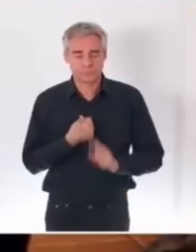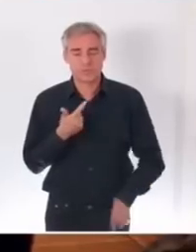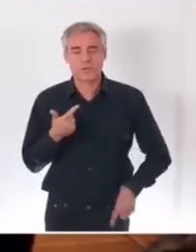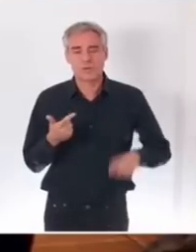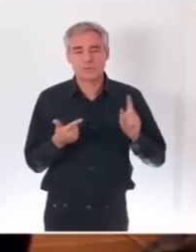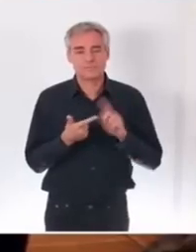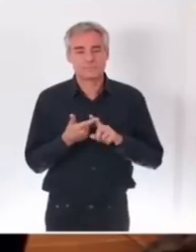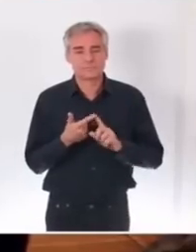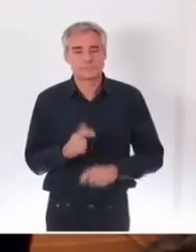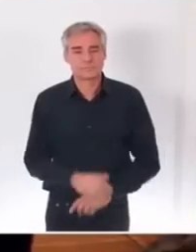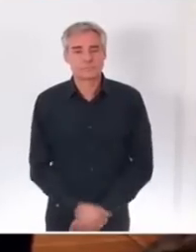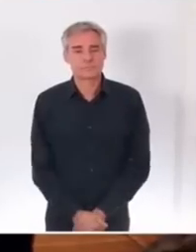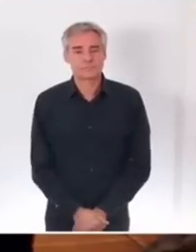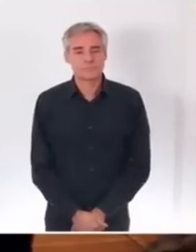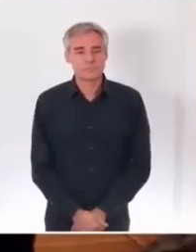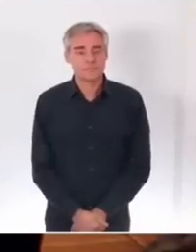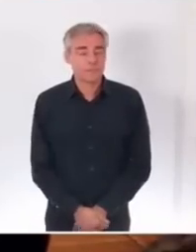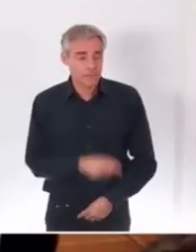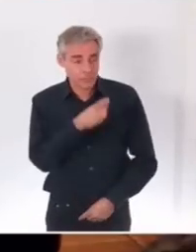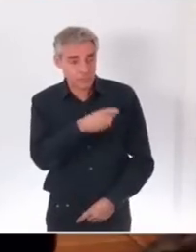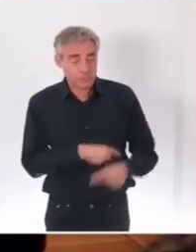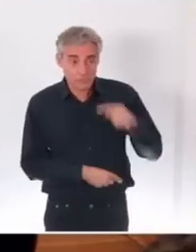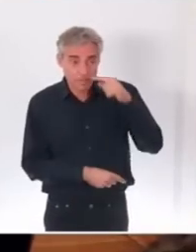Deuxième élément, vous mentez,